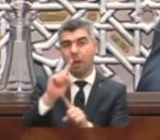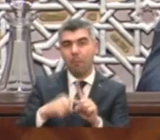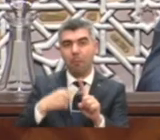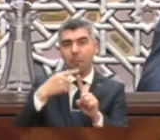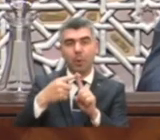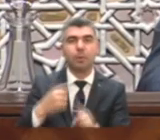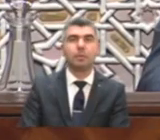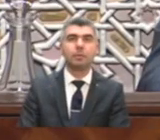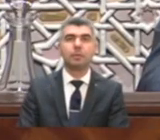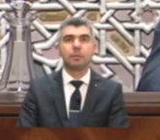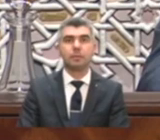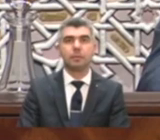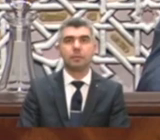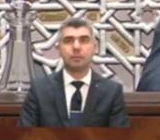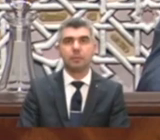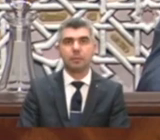المحترم.